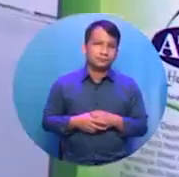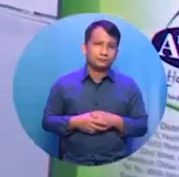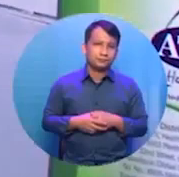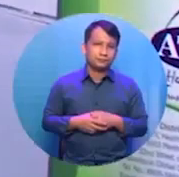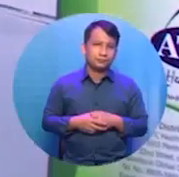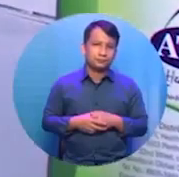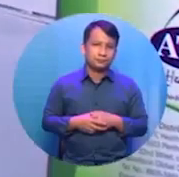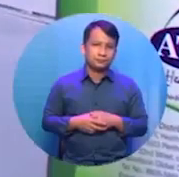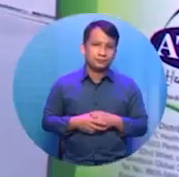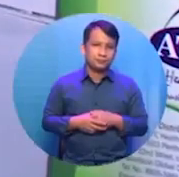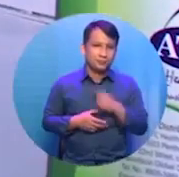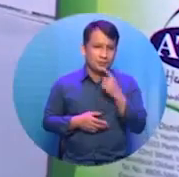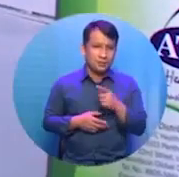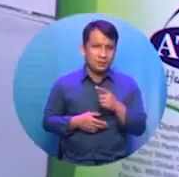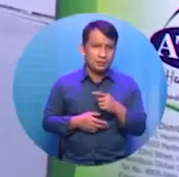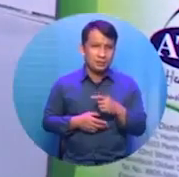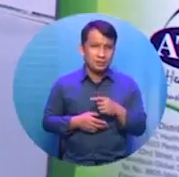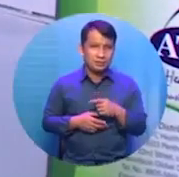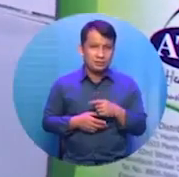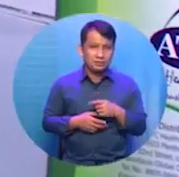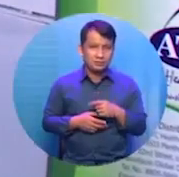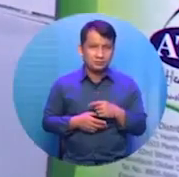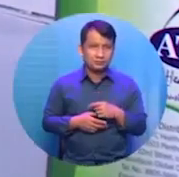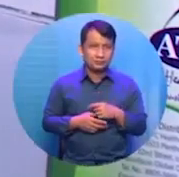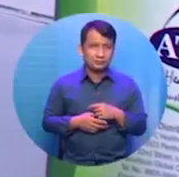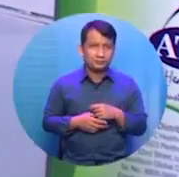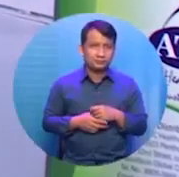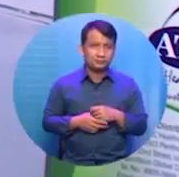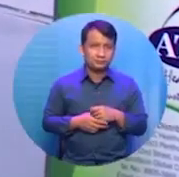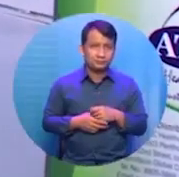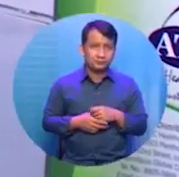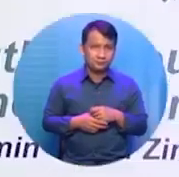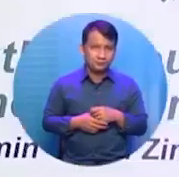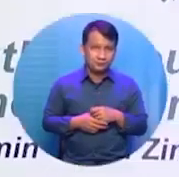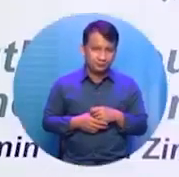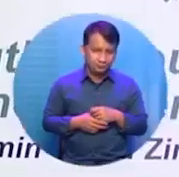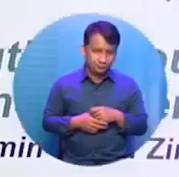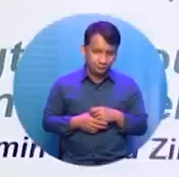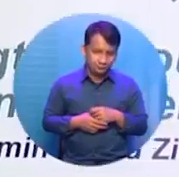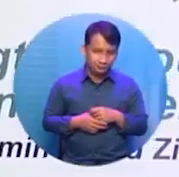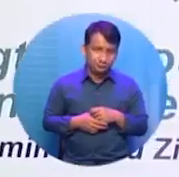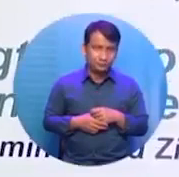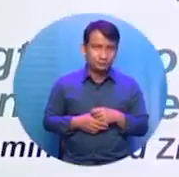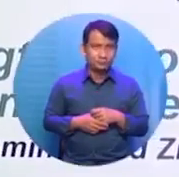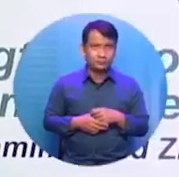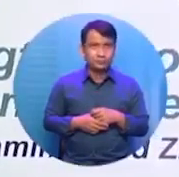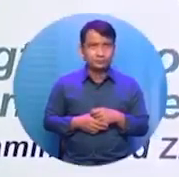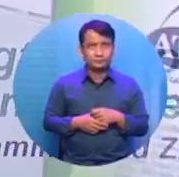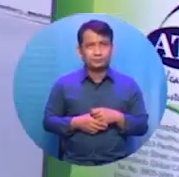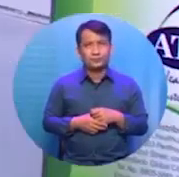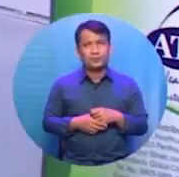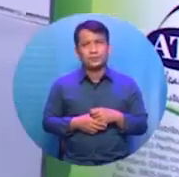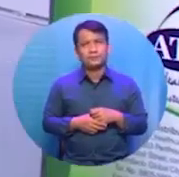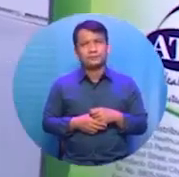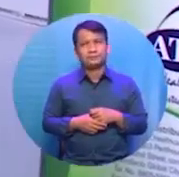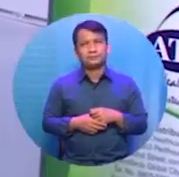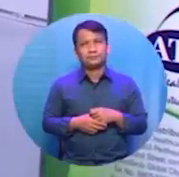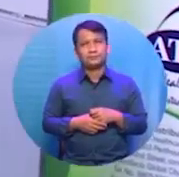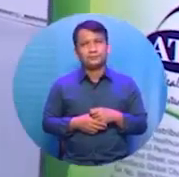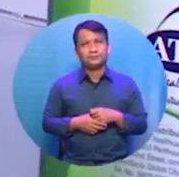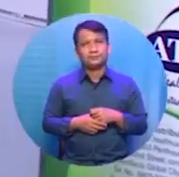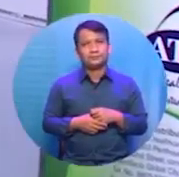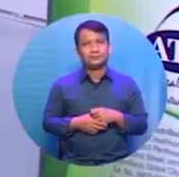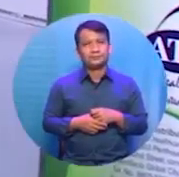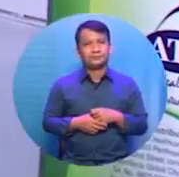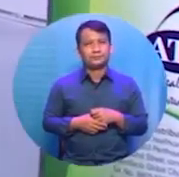malabo. Dapat very clear. Tama ba, Nelson? Yes, si Nelson, magaling dyan eh. Ano? Okay. Sige. Eto